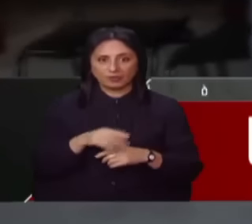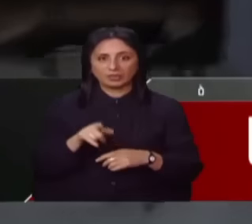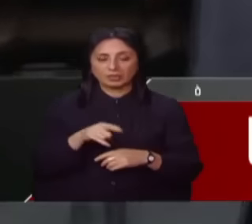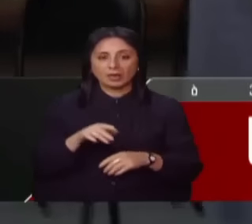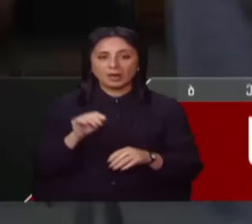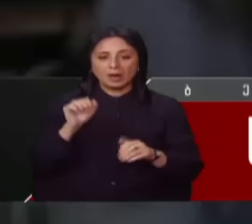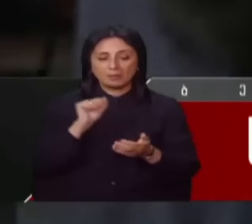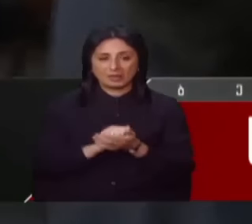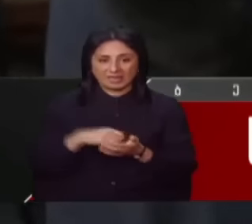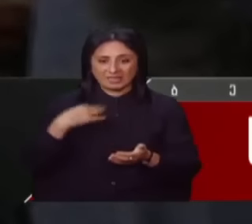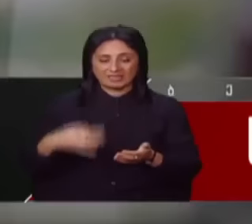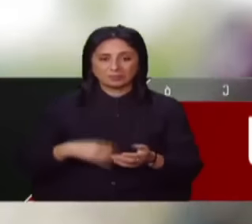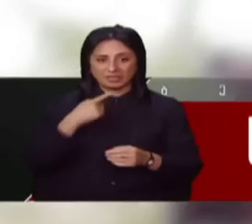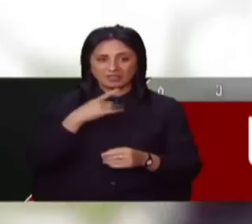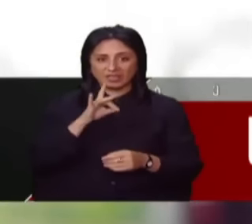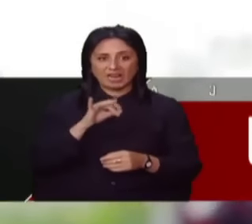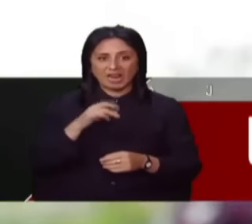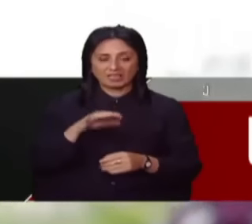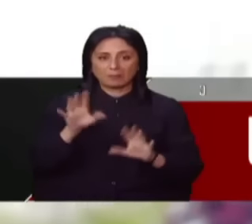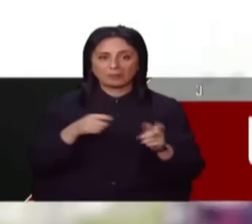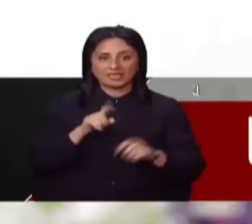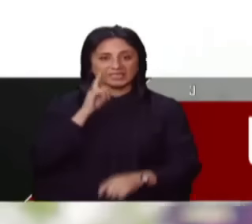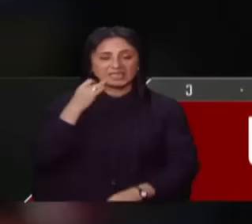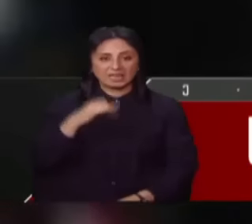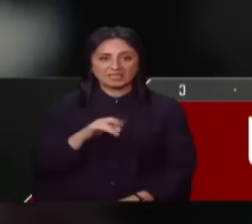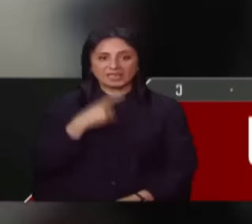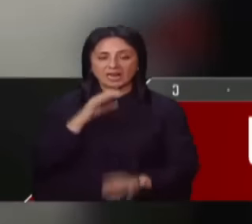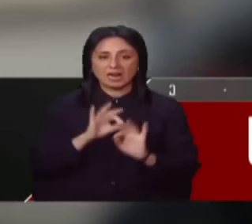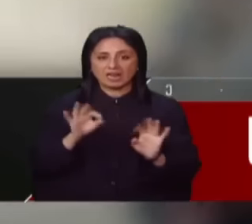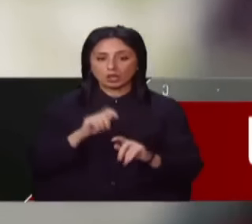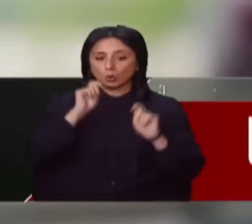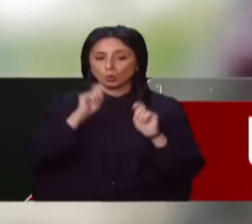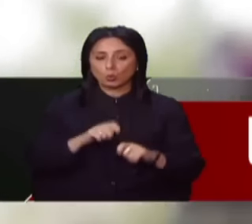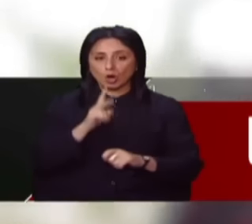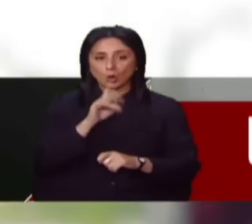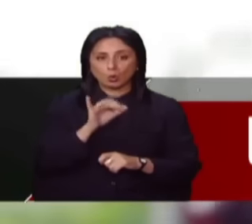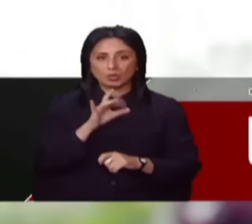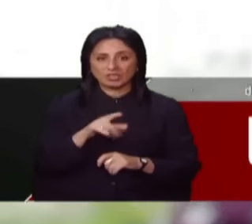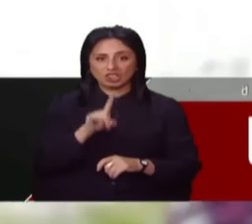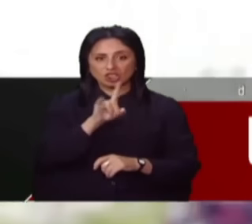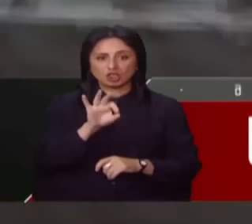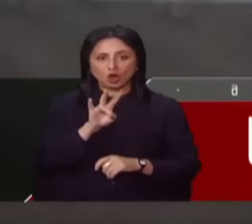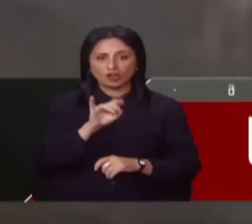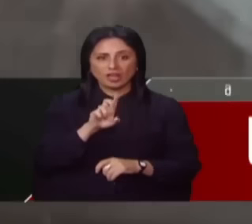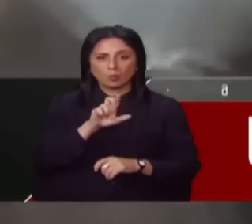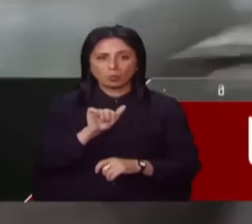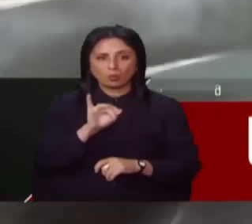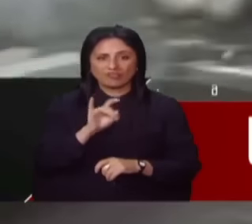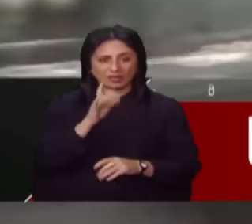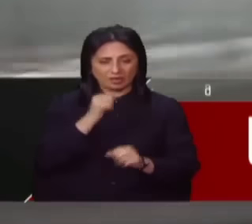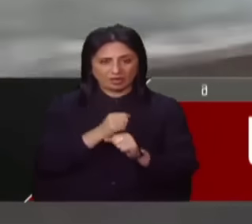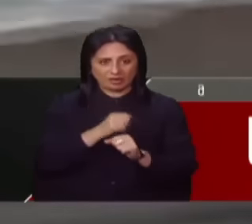უწყების პრესმდივნის პატრიკ რაიდენის თქმით, პრეზიდენტმა ზელენსკიმ განაცხადა, რომ უკრაინა კურსკში ბუფერული ზონის მოწყობას